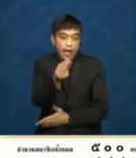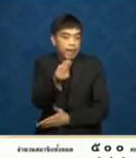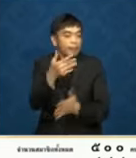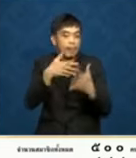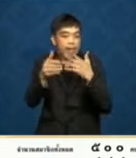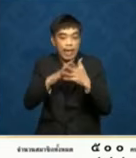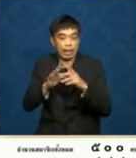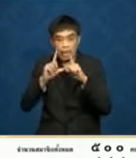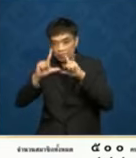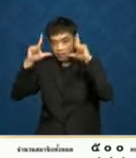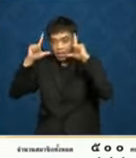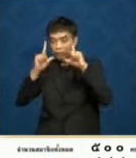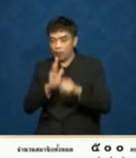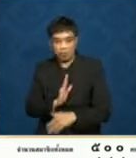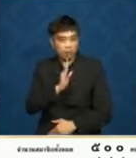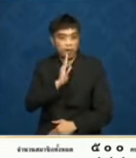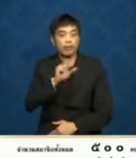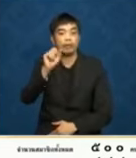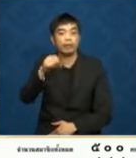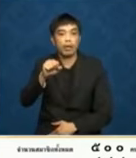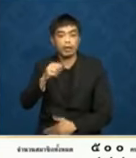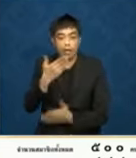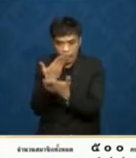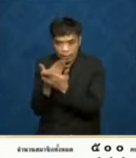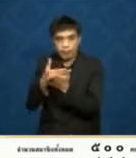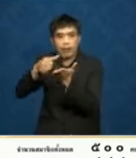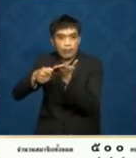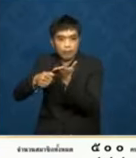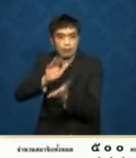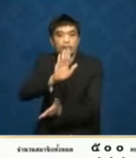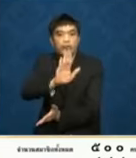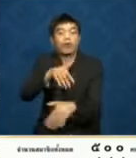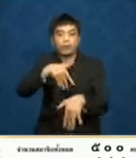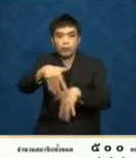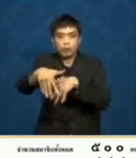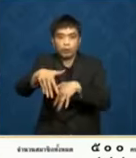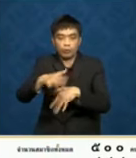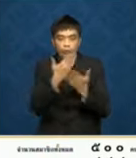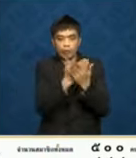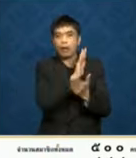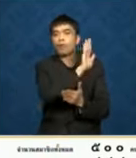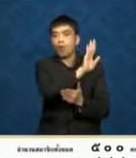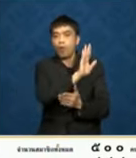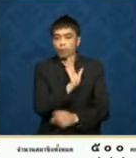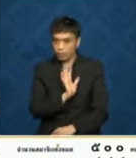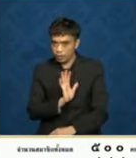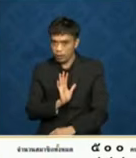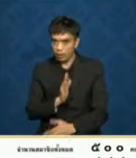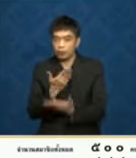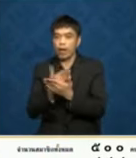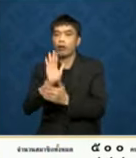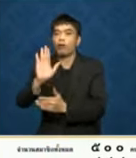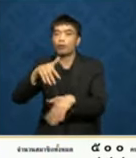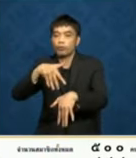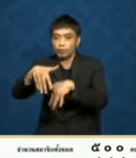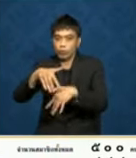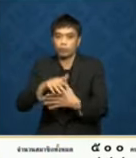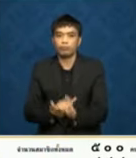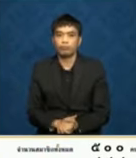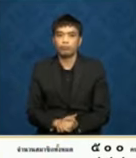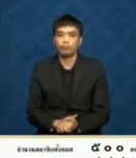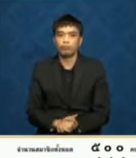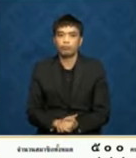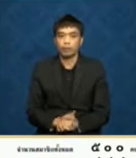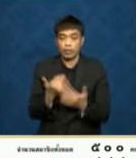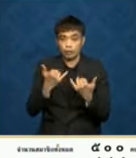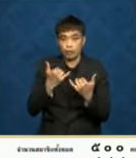ืมครับนมเงินภาสีประชาชนท์แล้ไม่พอ โคงการนี้ครัถูกตั้งอยใผลผลิที่ Emperorอว่า